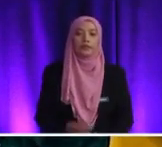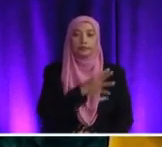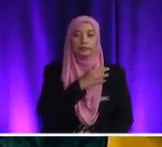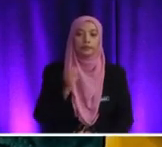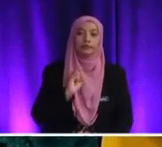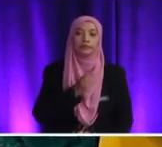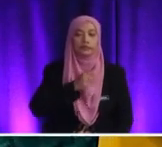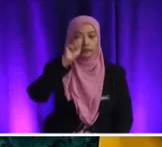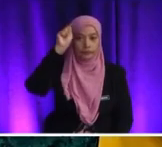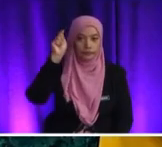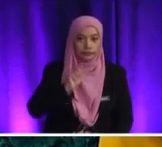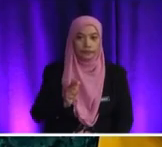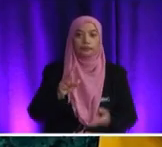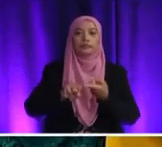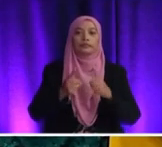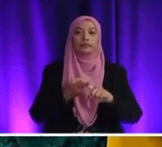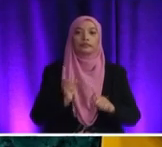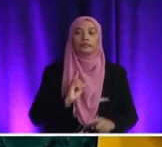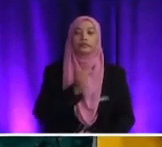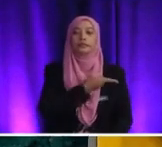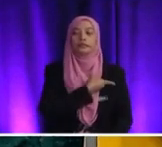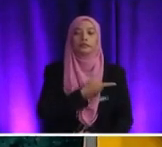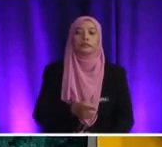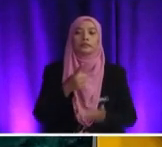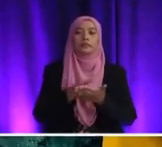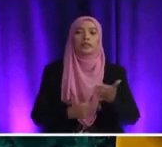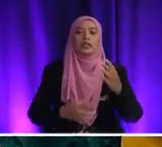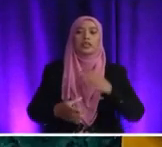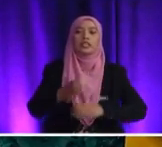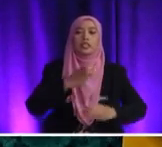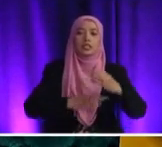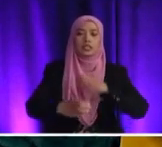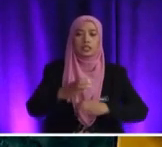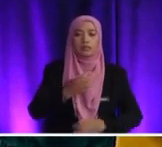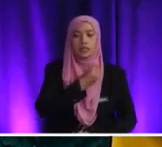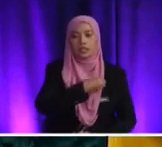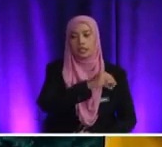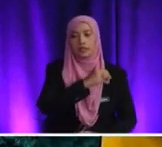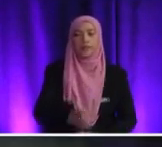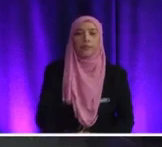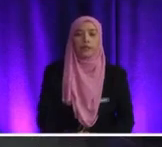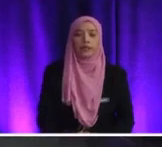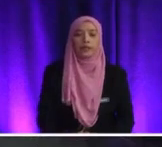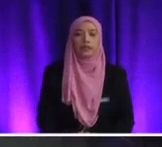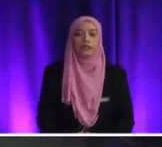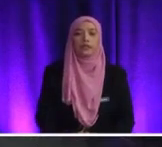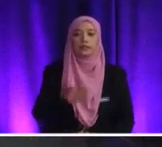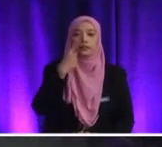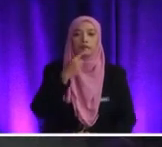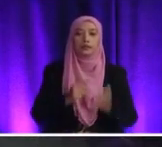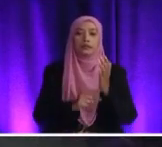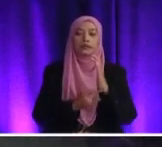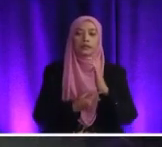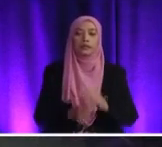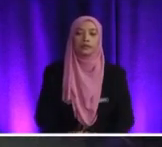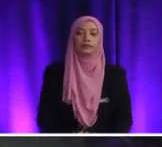kita ini apakah cita-cita mereka cap enak bagi tahu nah concierge cita-cita disini spam like dulu deh